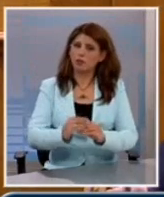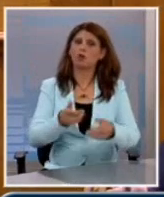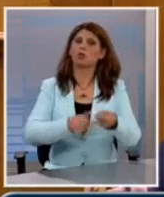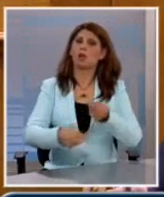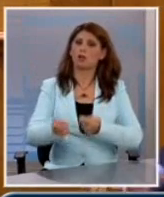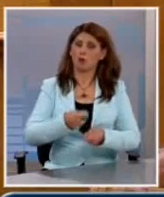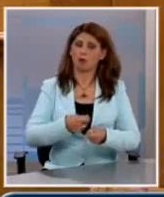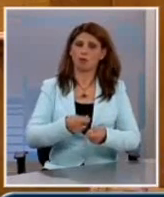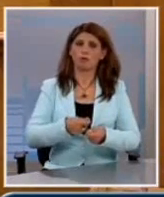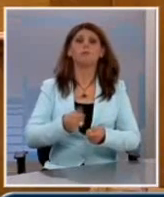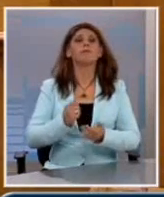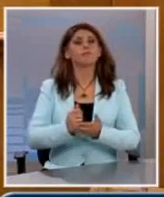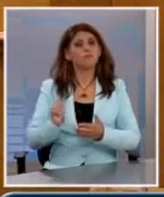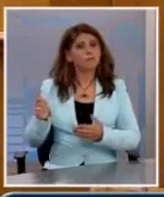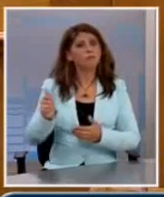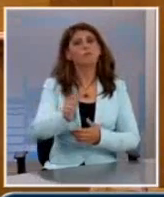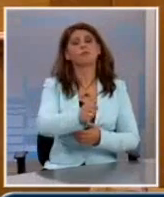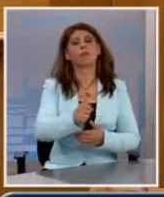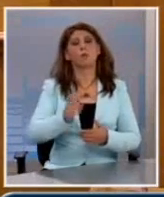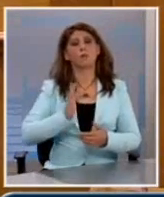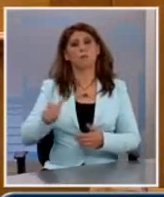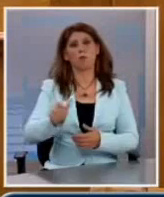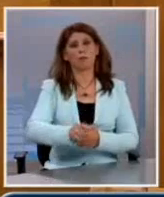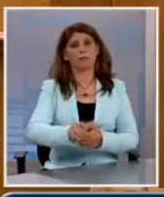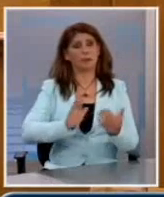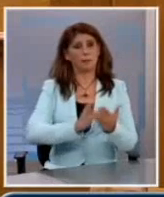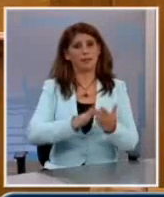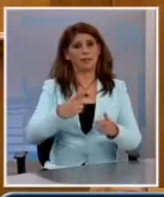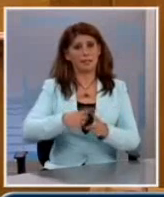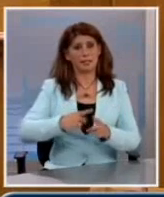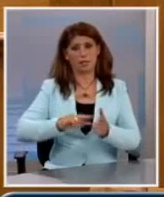αγορών, αλλά και των ίδιων των πολιτών προς την ελληνική οικονομία.